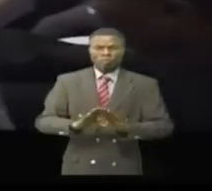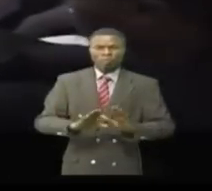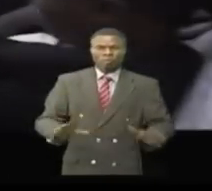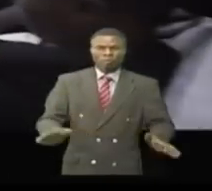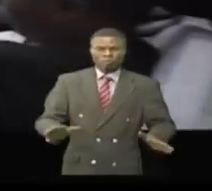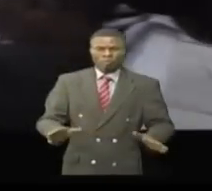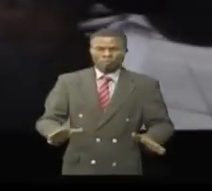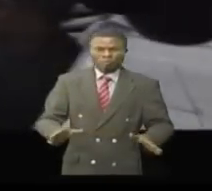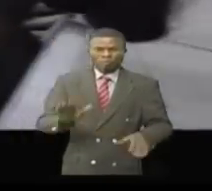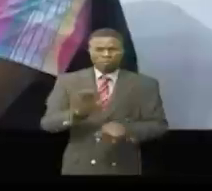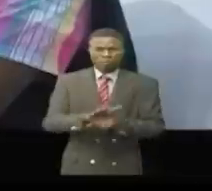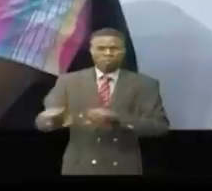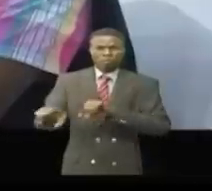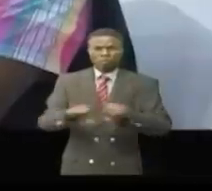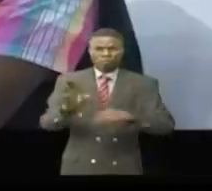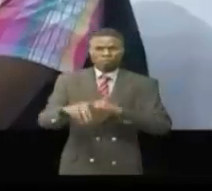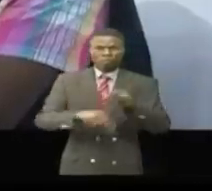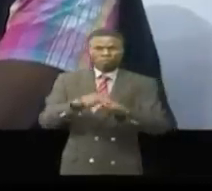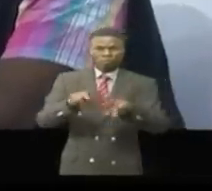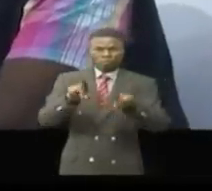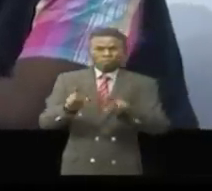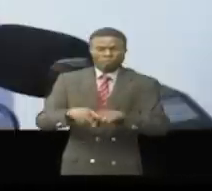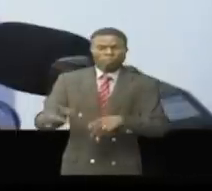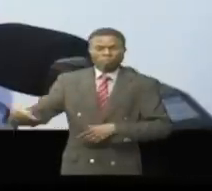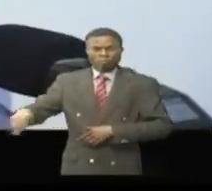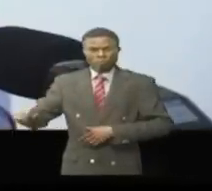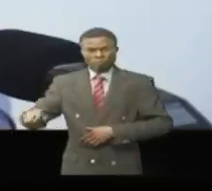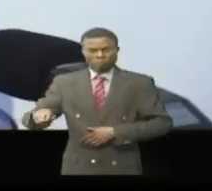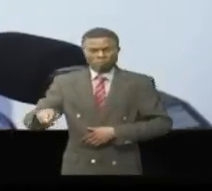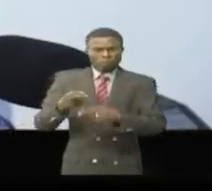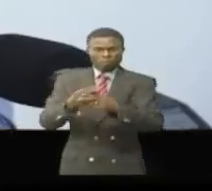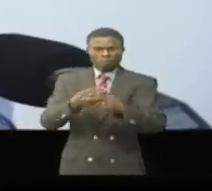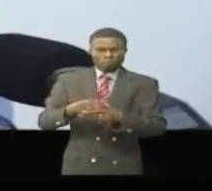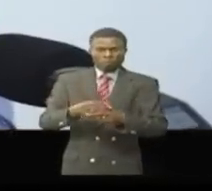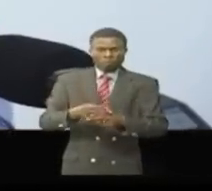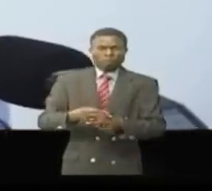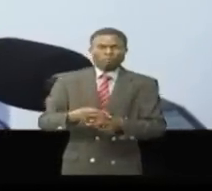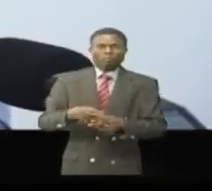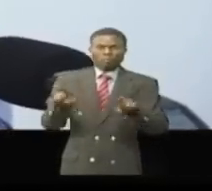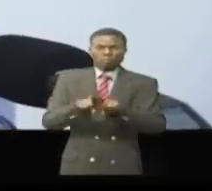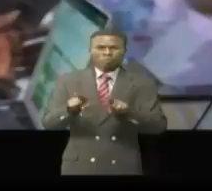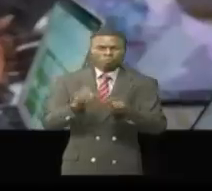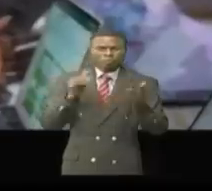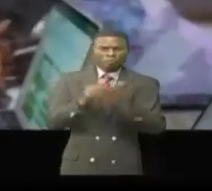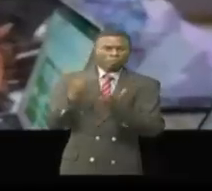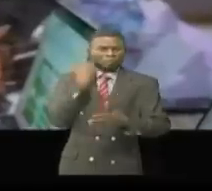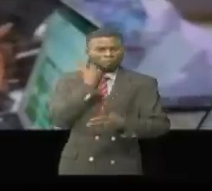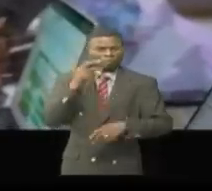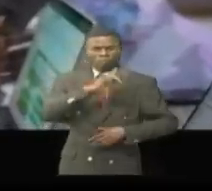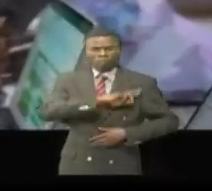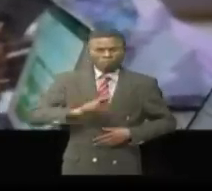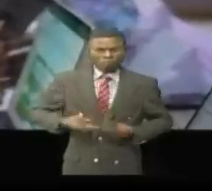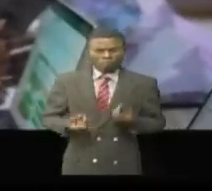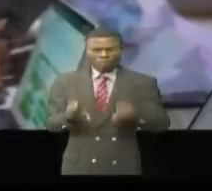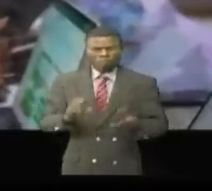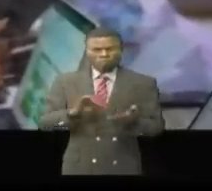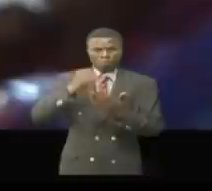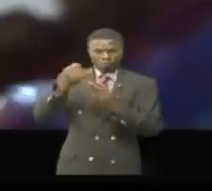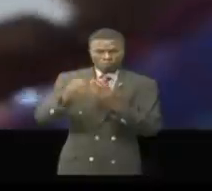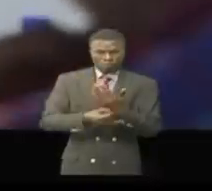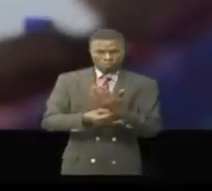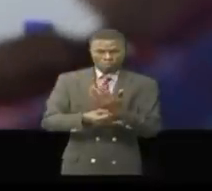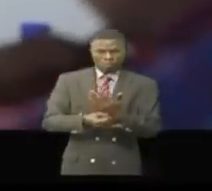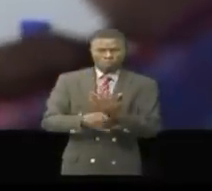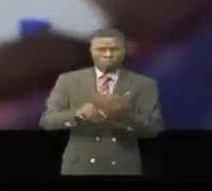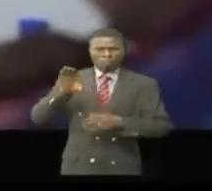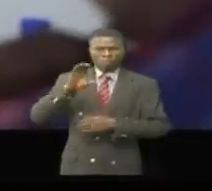capacités intersectorielles nationales et régionales de surveillance collaborative des maladies en RDC, le projet REDIS4 de